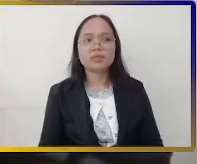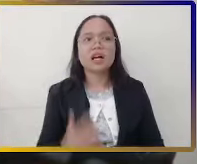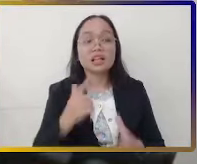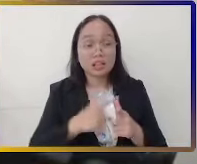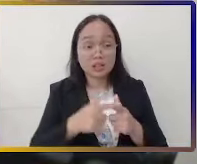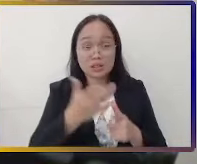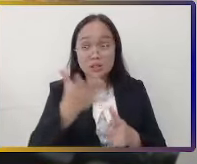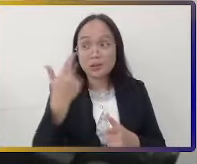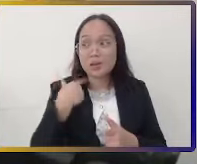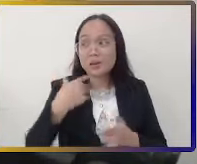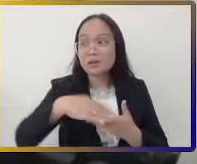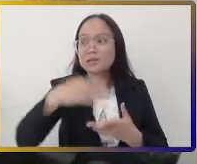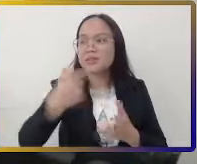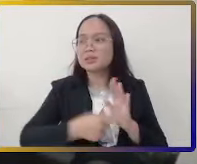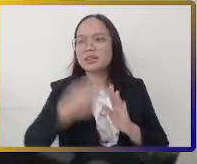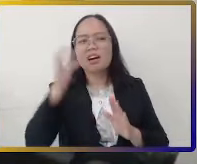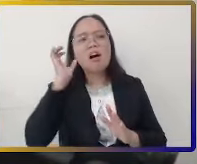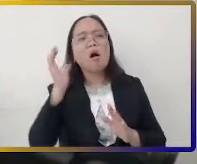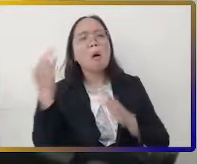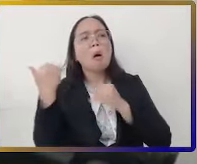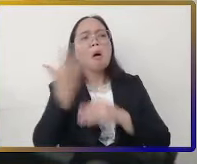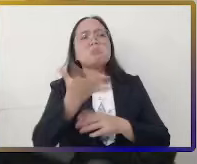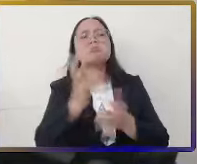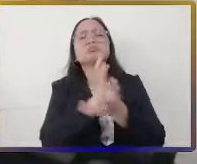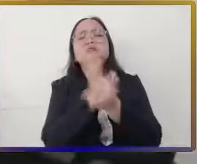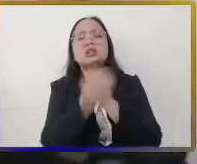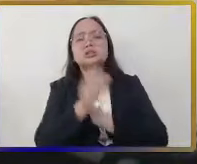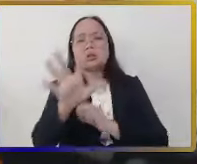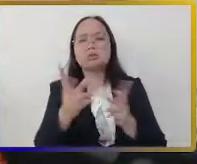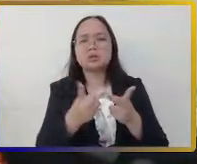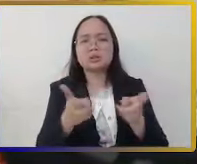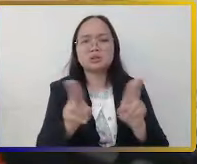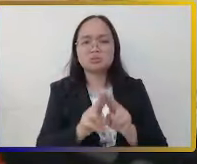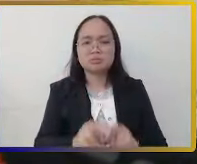Nakarinig na ba kayo? Sana paltan ka na sa posisyon na yan.